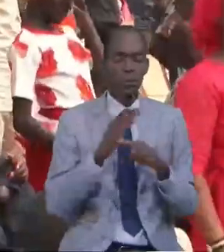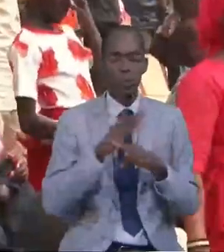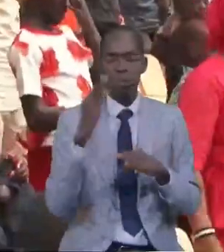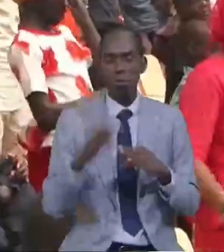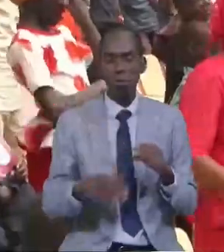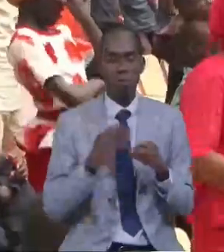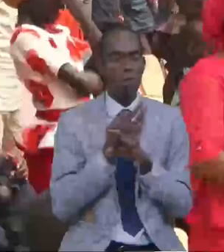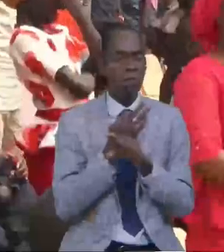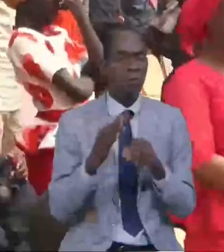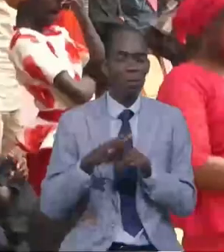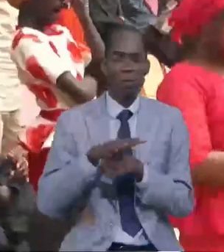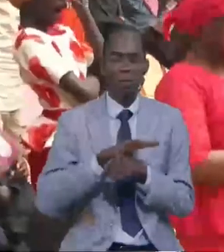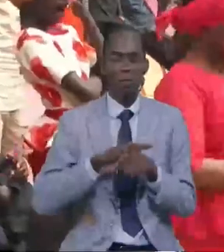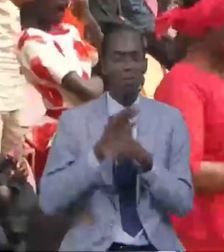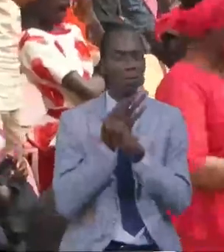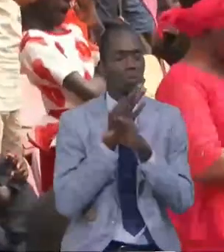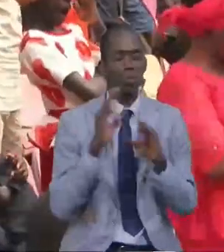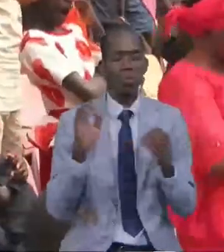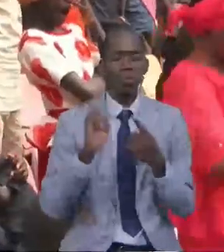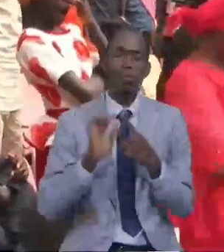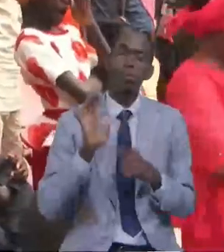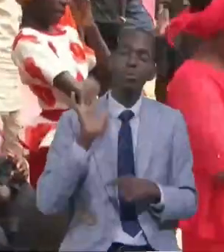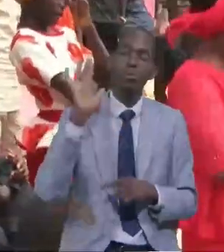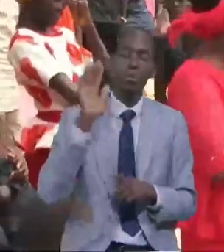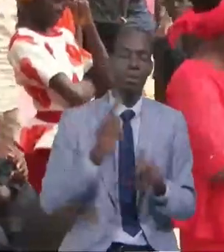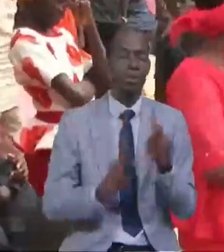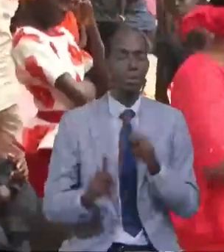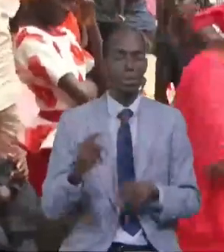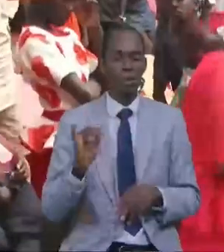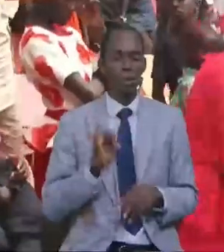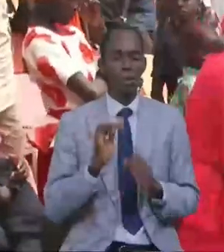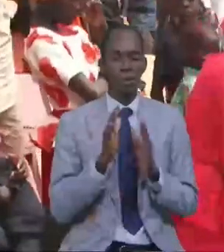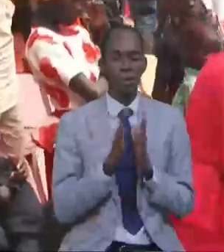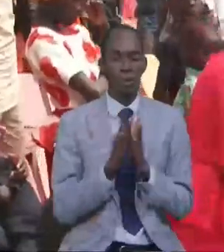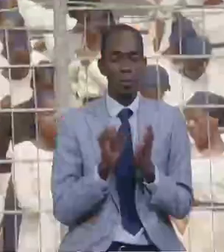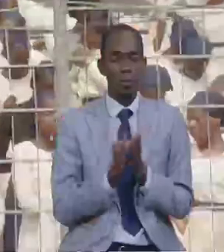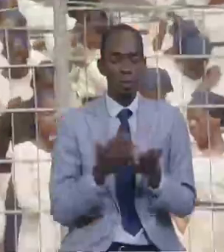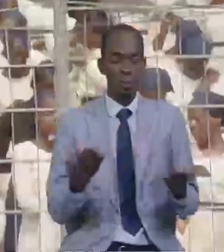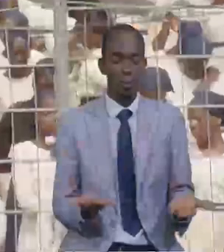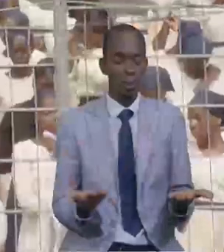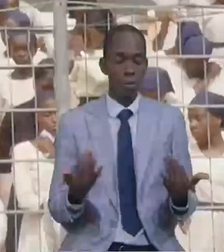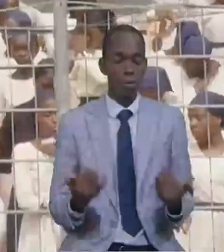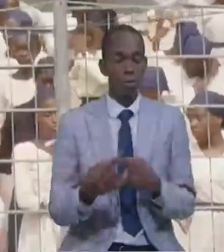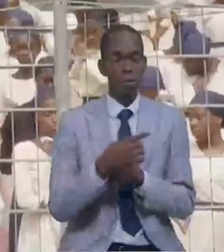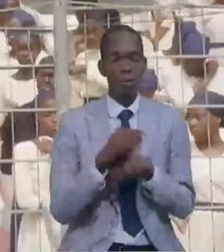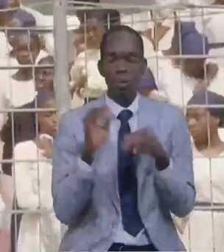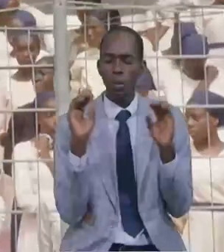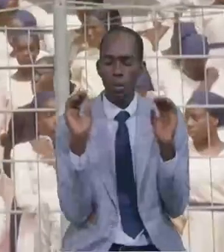qu'aujourd'hui, que personne ne reparte les mains vides au nom de Jésus.